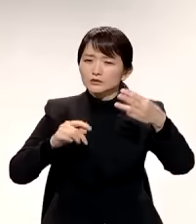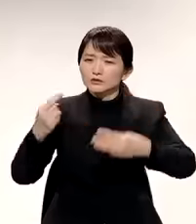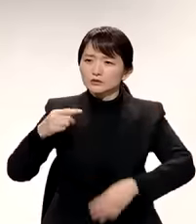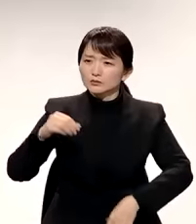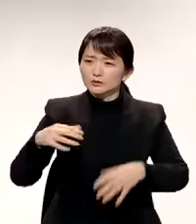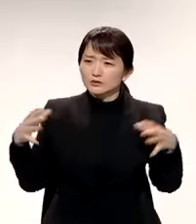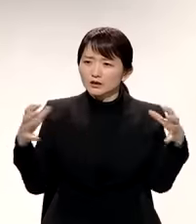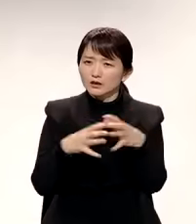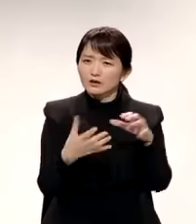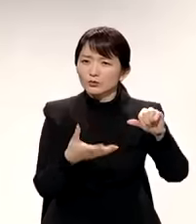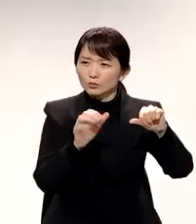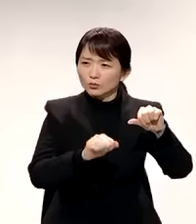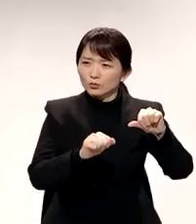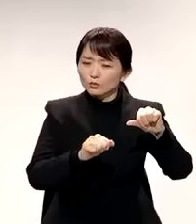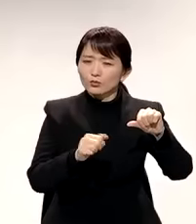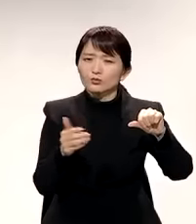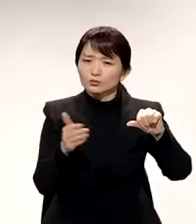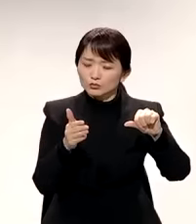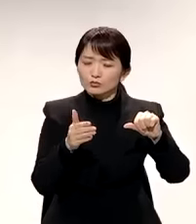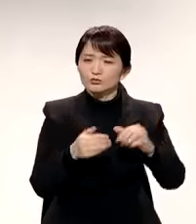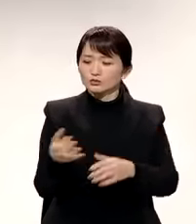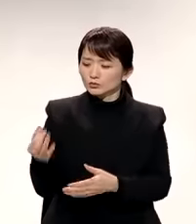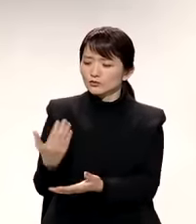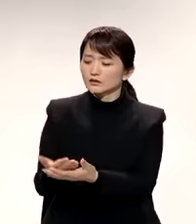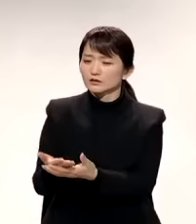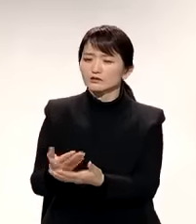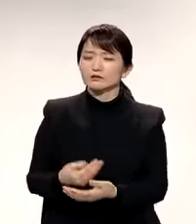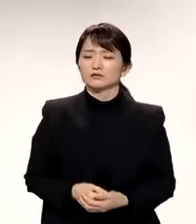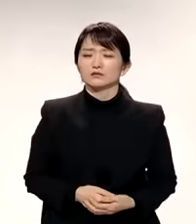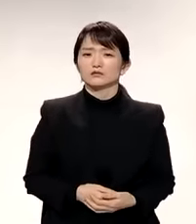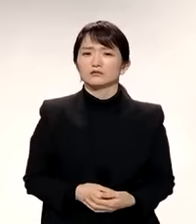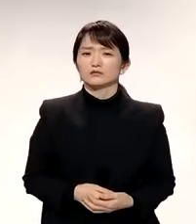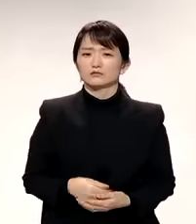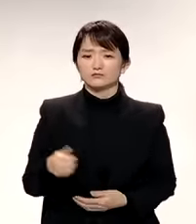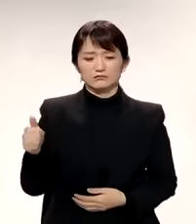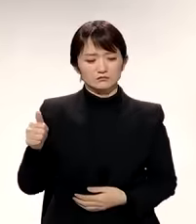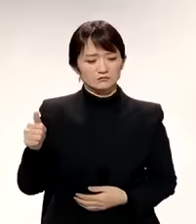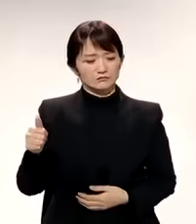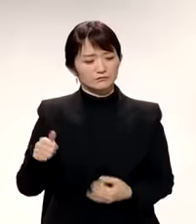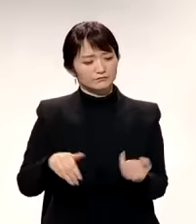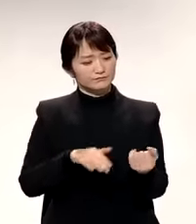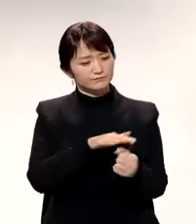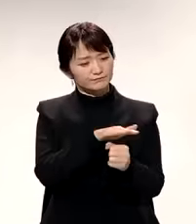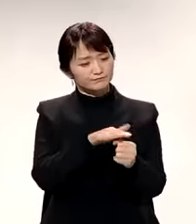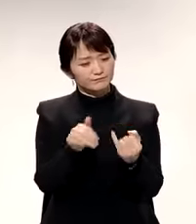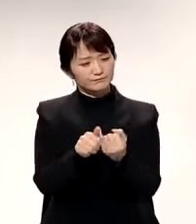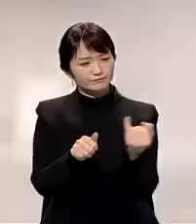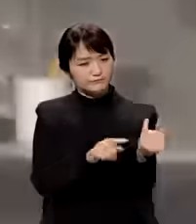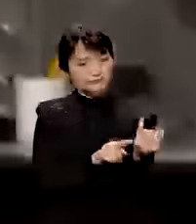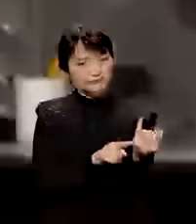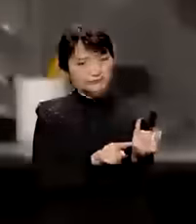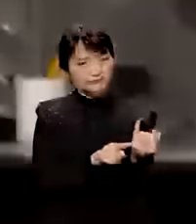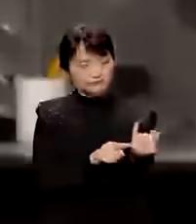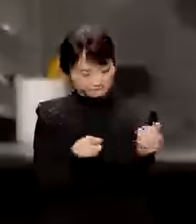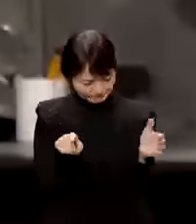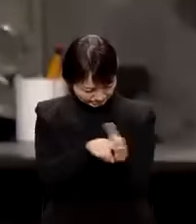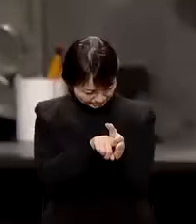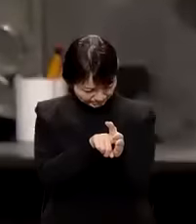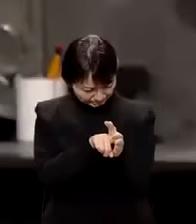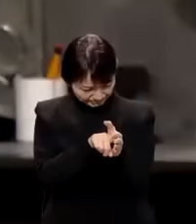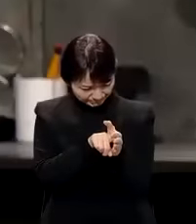원입니다 이것을 지금 달라라고 했고 그렇지만 남편은 사랑하는 아내였기에 온전히 믿고